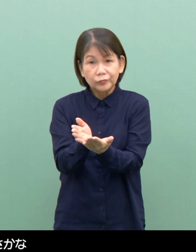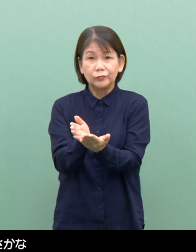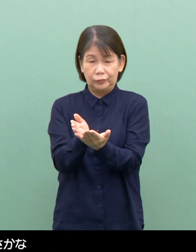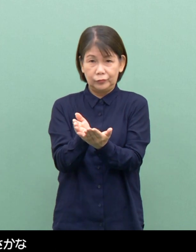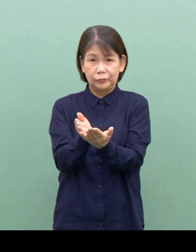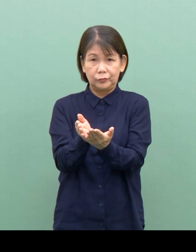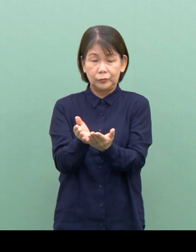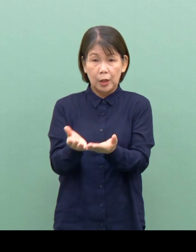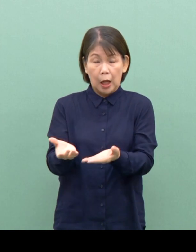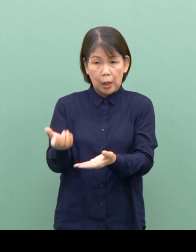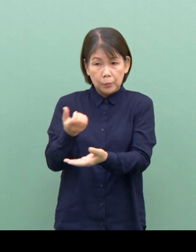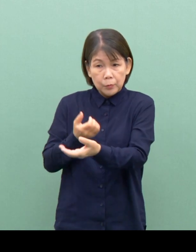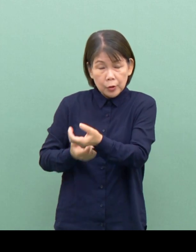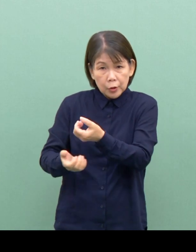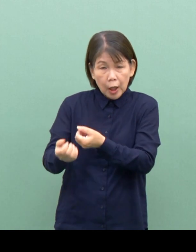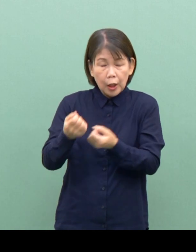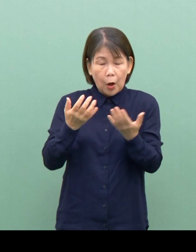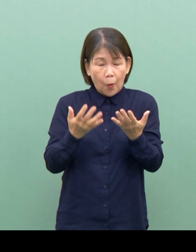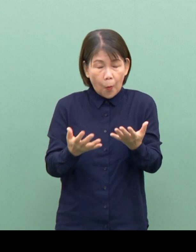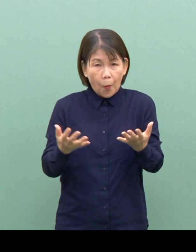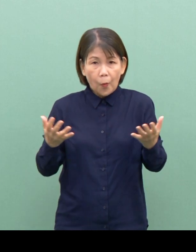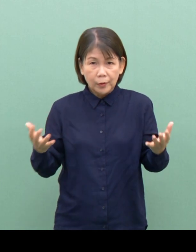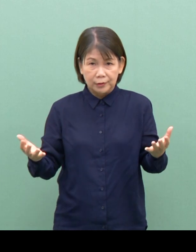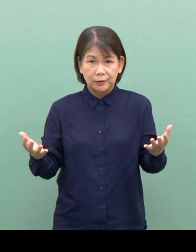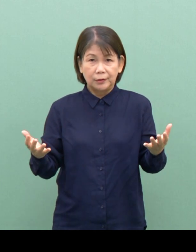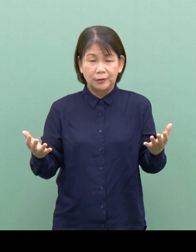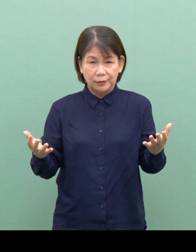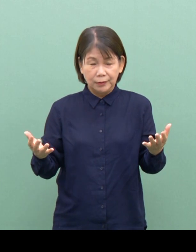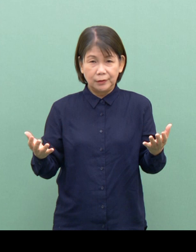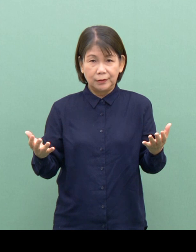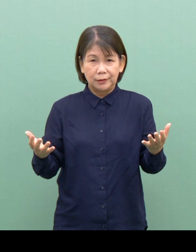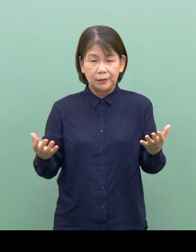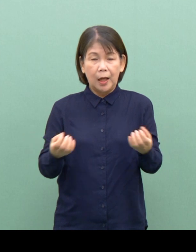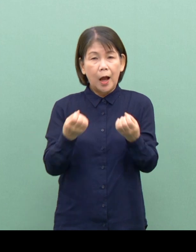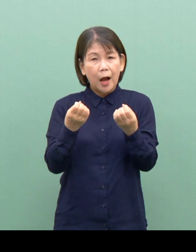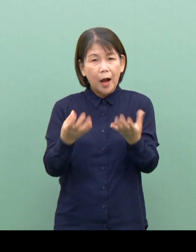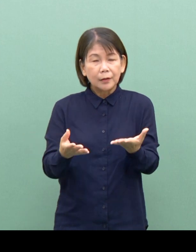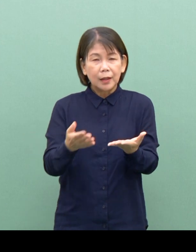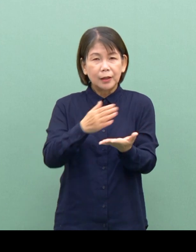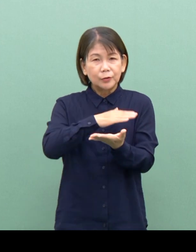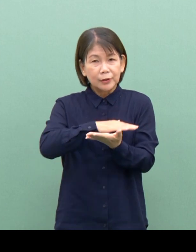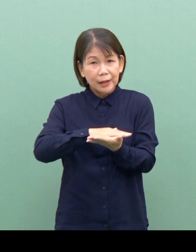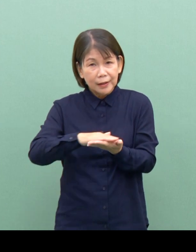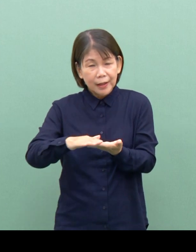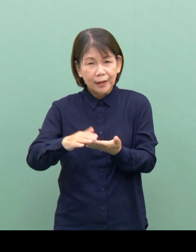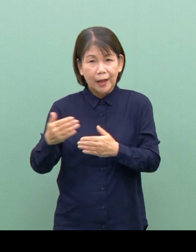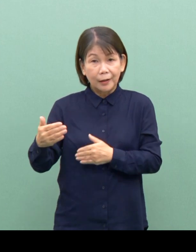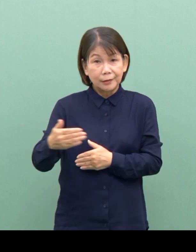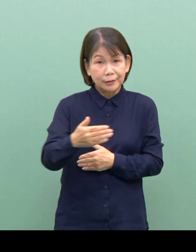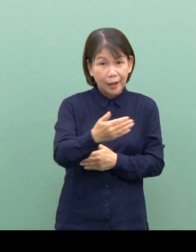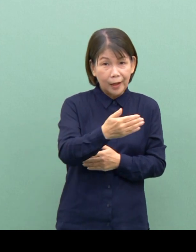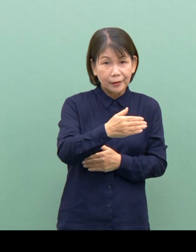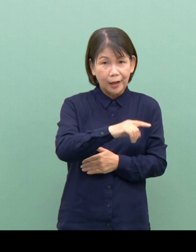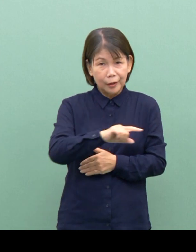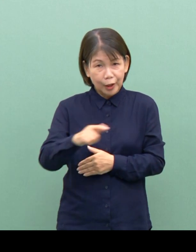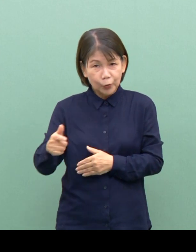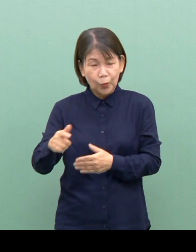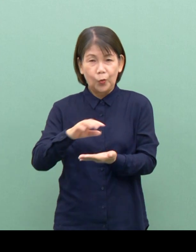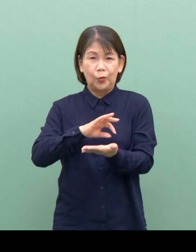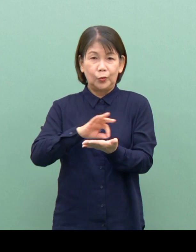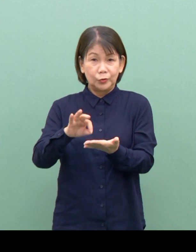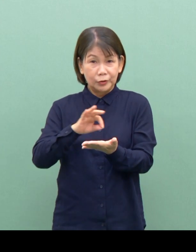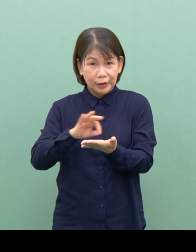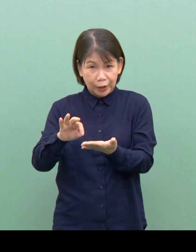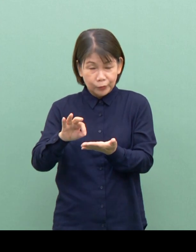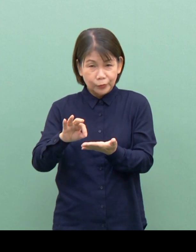徴なんですね。しかも鮮魚の水揚げが多いんで、鮮度のいい原料を使えるというのが長崎